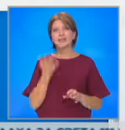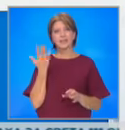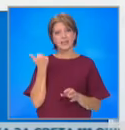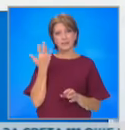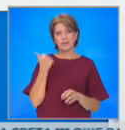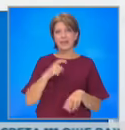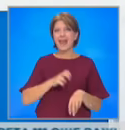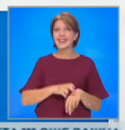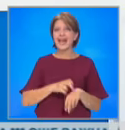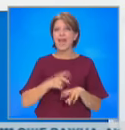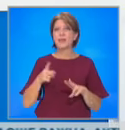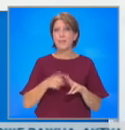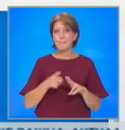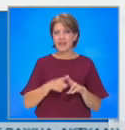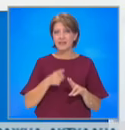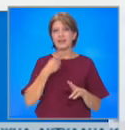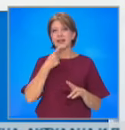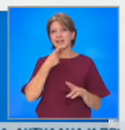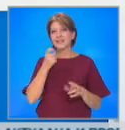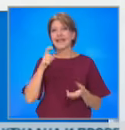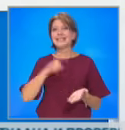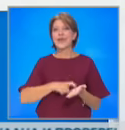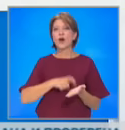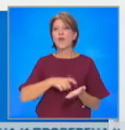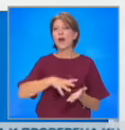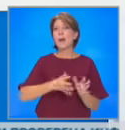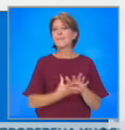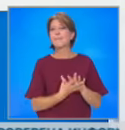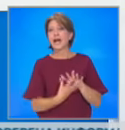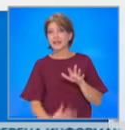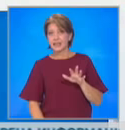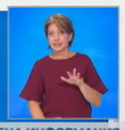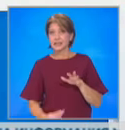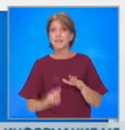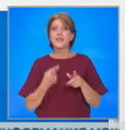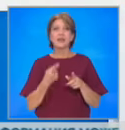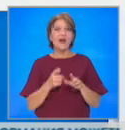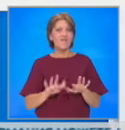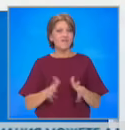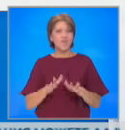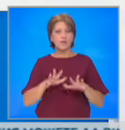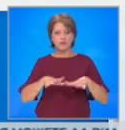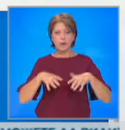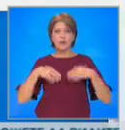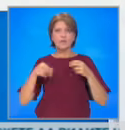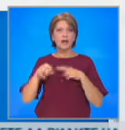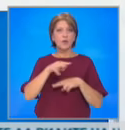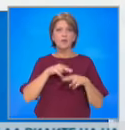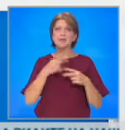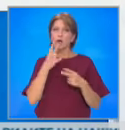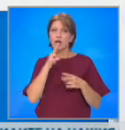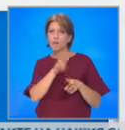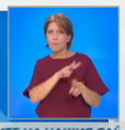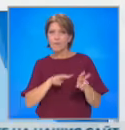относно санкциите по глобалния закон Магницки. Това стана ясно по време на заседание на Временната парламентарна комисия, която проверява действията